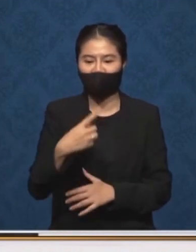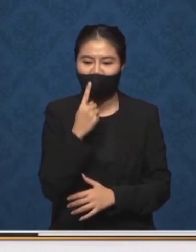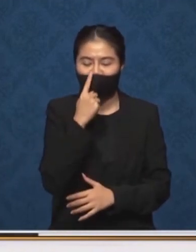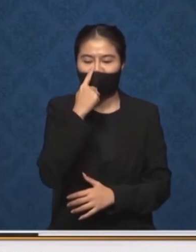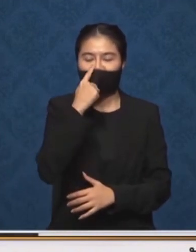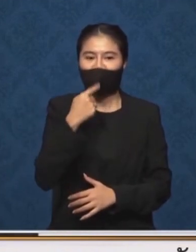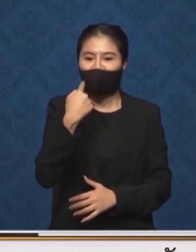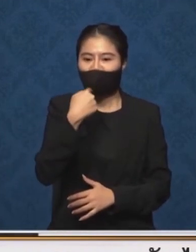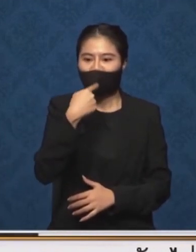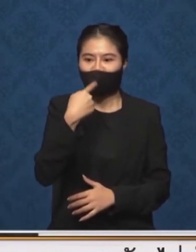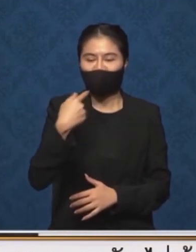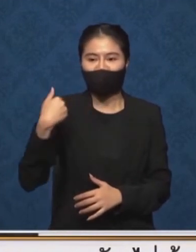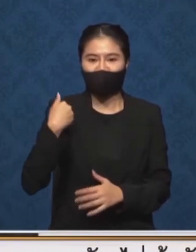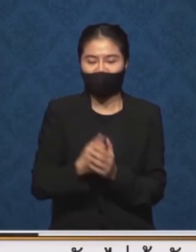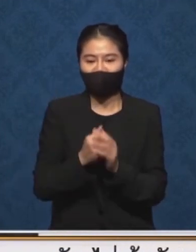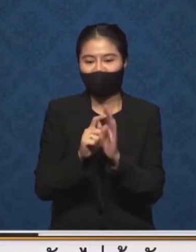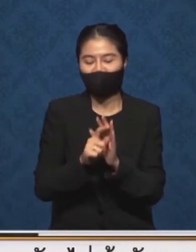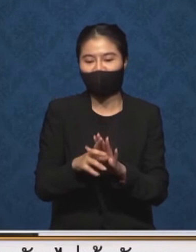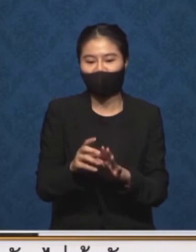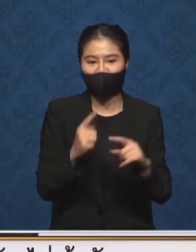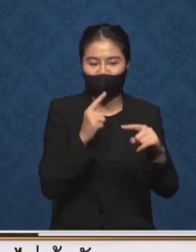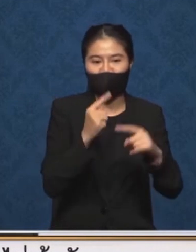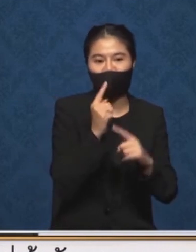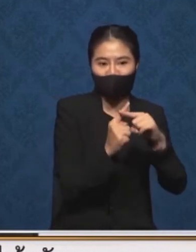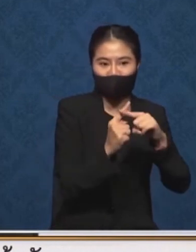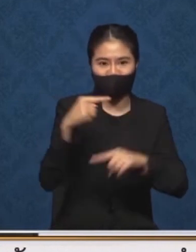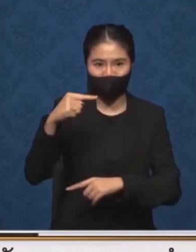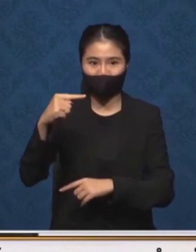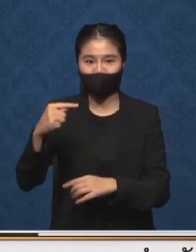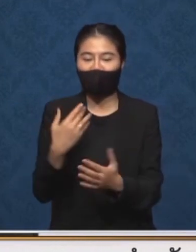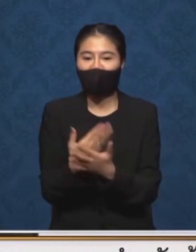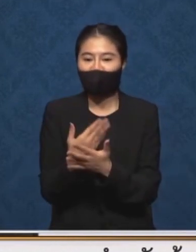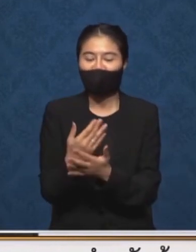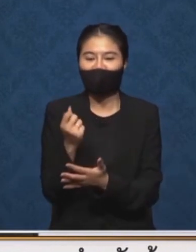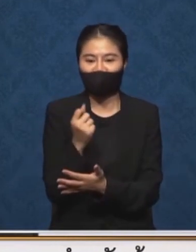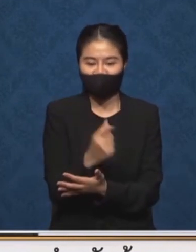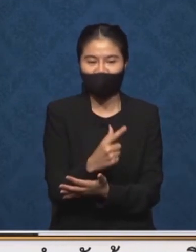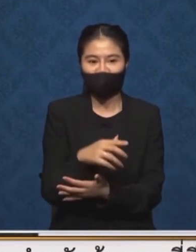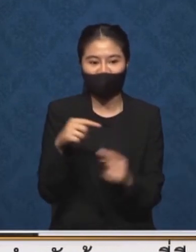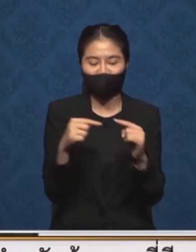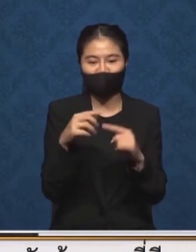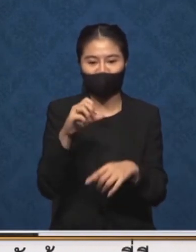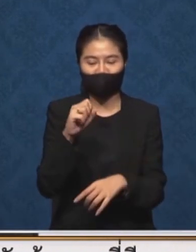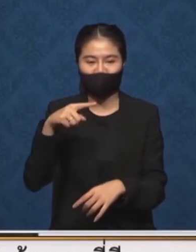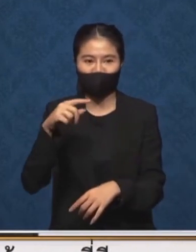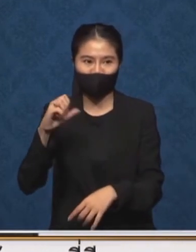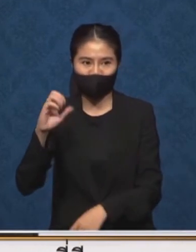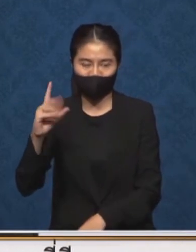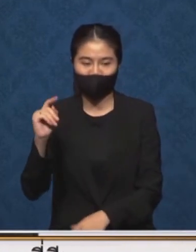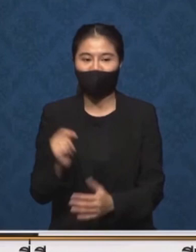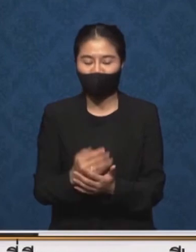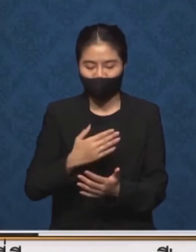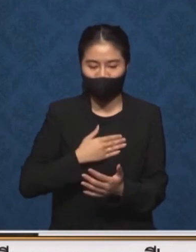บรับบิศทร์แบบ 5 นาทีรู้ ต้องให้ค่าจะจ่ายลงปจจบาลไป ทุกลงปัจจบาลนี่ค